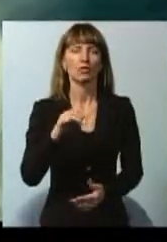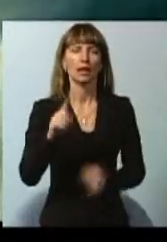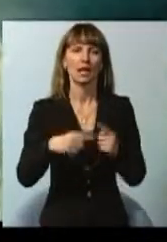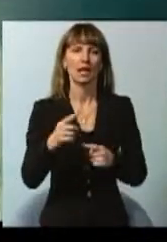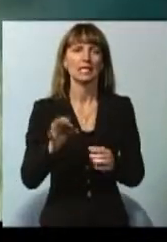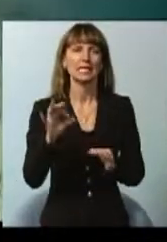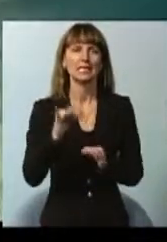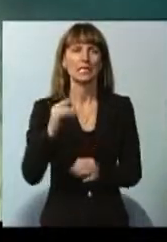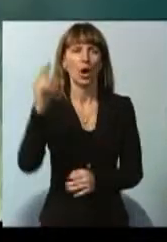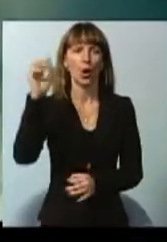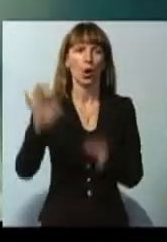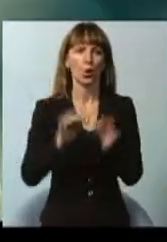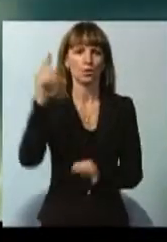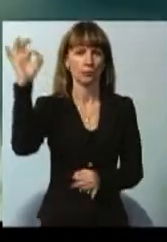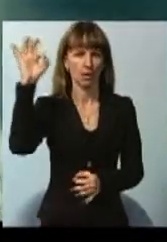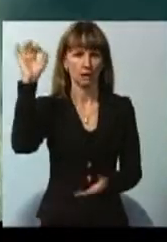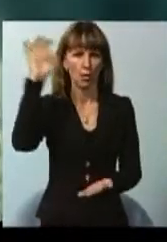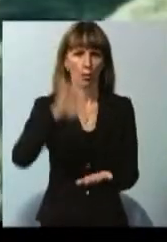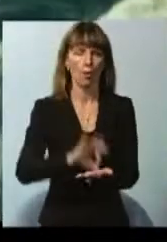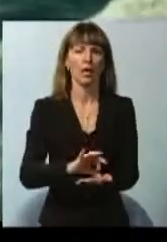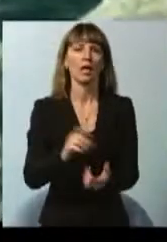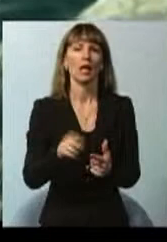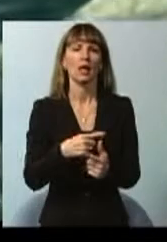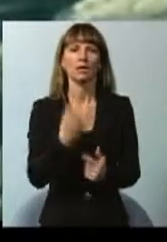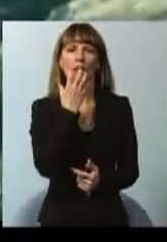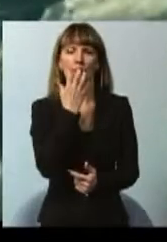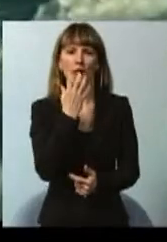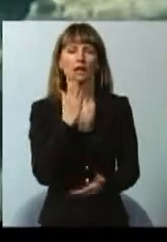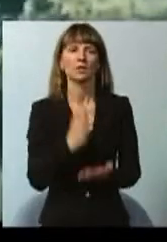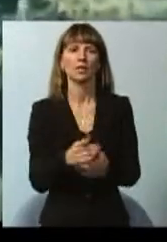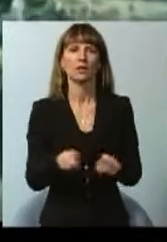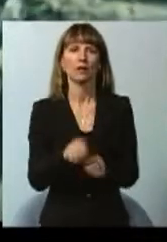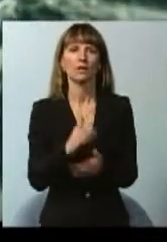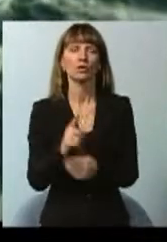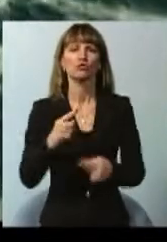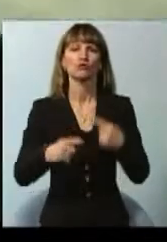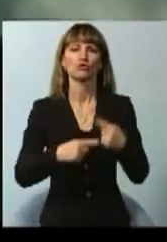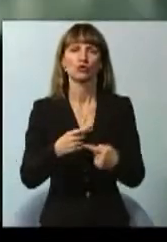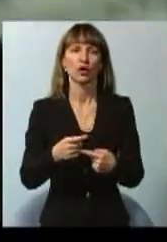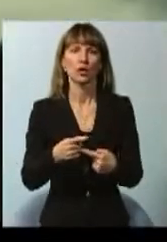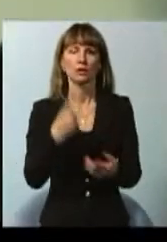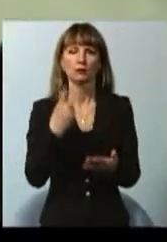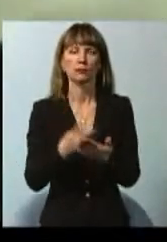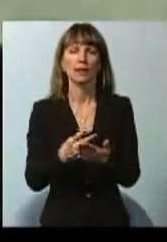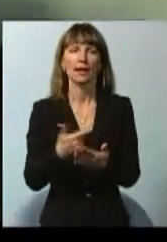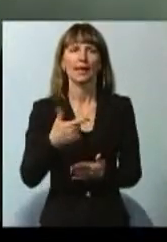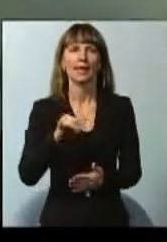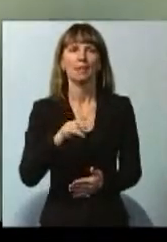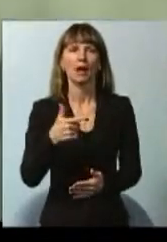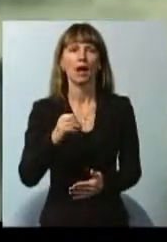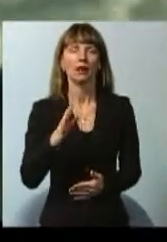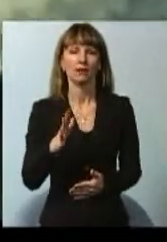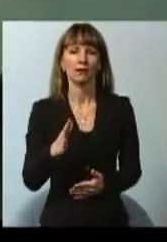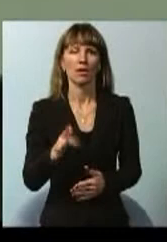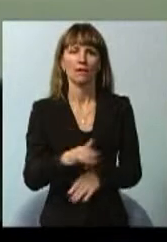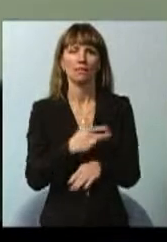виверження вулкану або через глобальне потепління. Існує така версія, що через прояв гіперганів вимерла велика частина